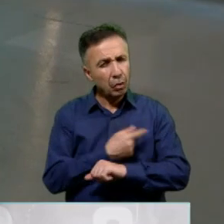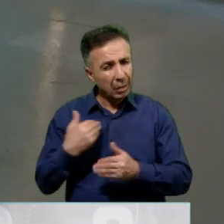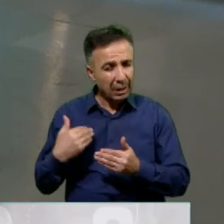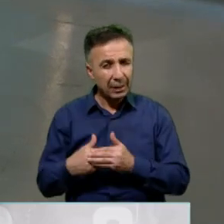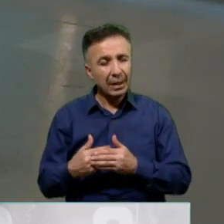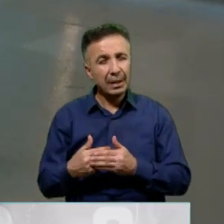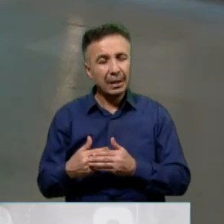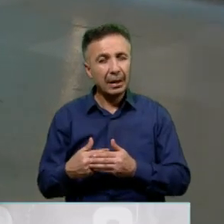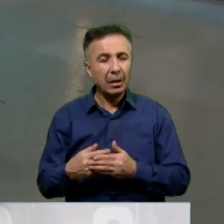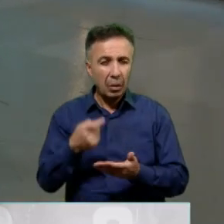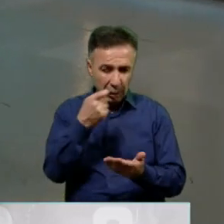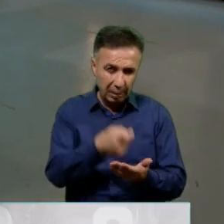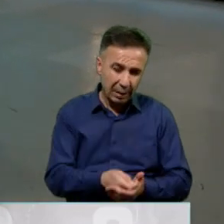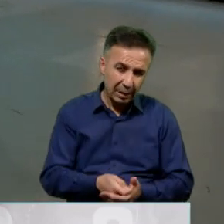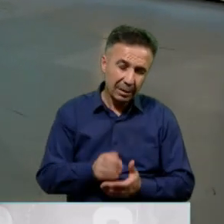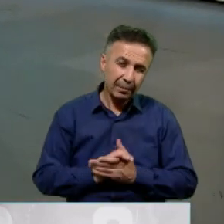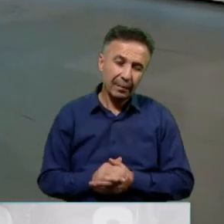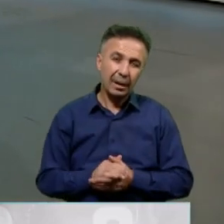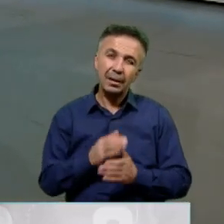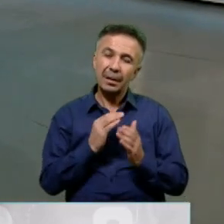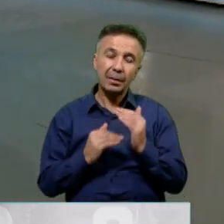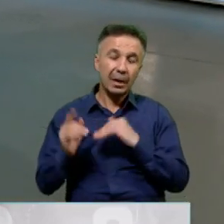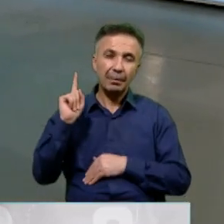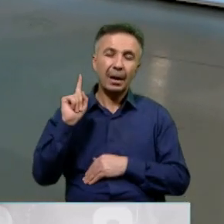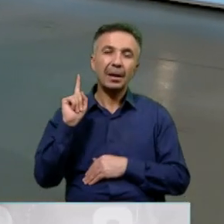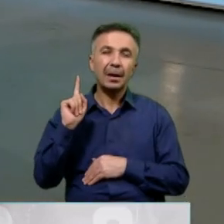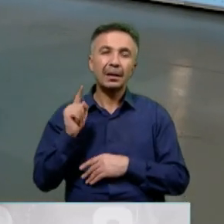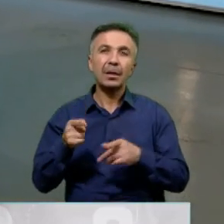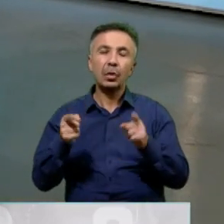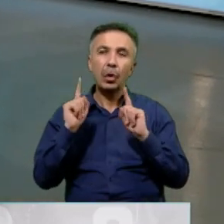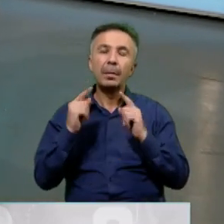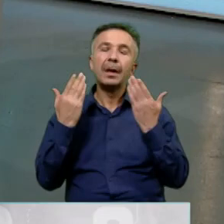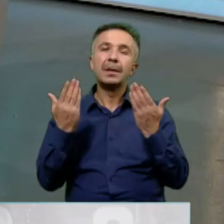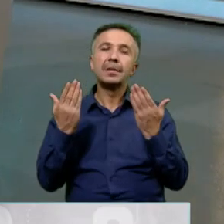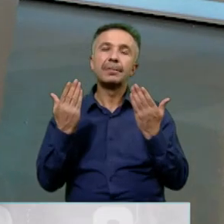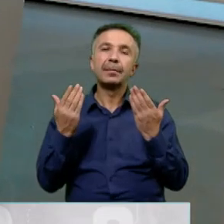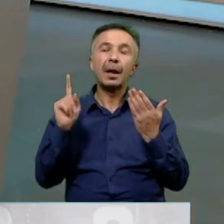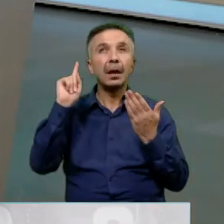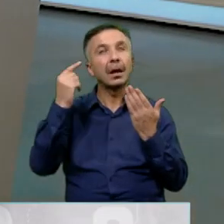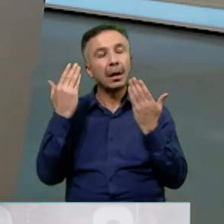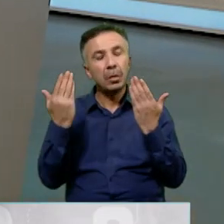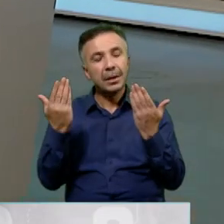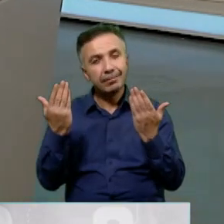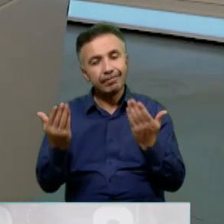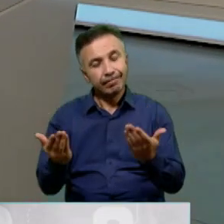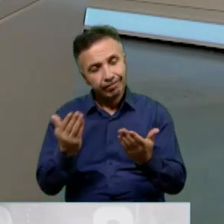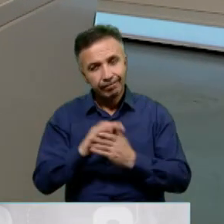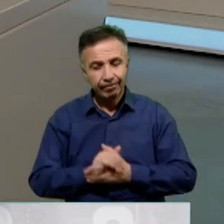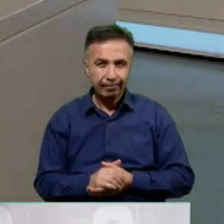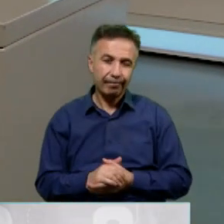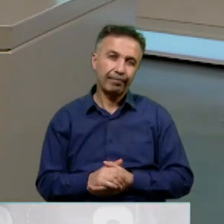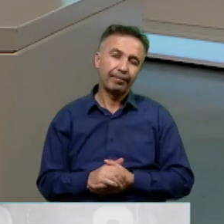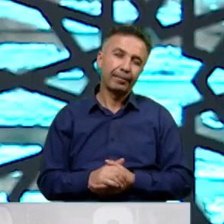ödemeye çalışsın ve ayrıca Cenab-ı Hak'tan af dilesin. İnşallah Cenab-ı Hak gafur ve rahimdir. Eyvallah hocam,